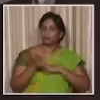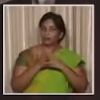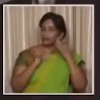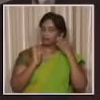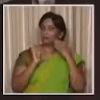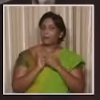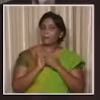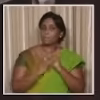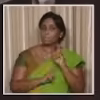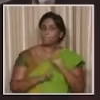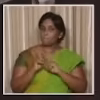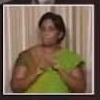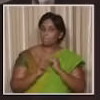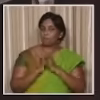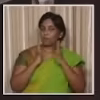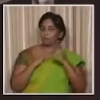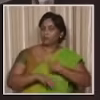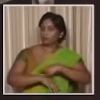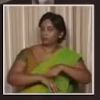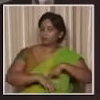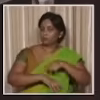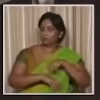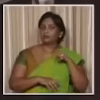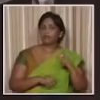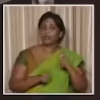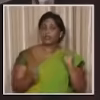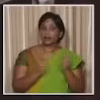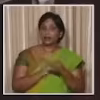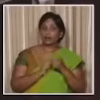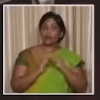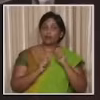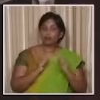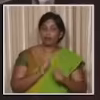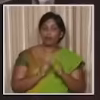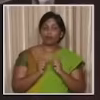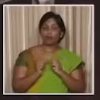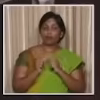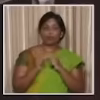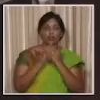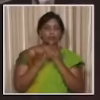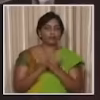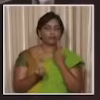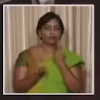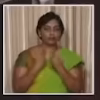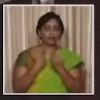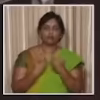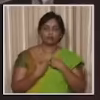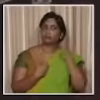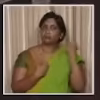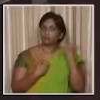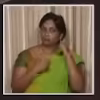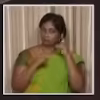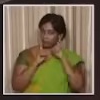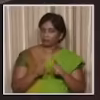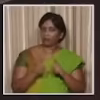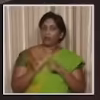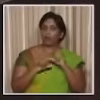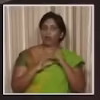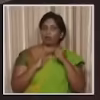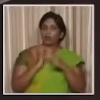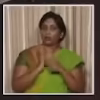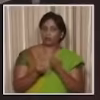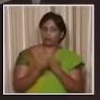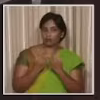me parliamentuwe wedima kaalayak api gatte cricket palaka mandale viganana vimasuma pilimada mamath katha karanne e wageema viganana vimasuma